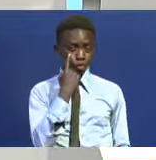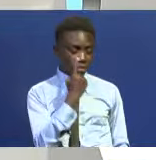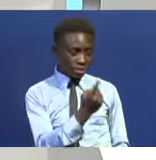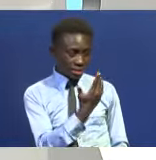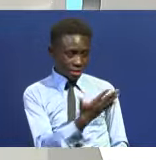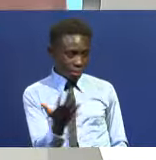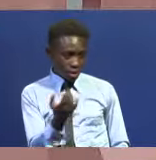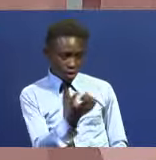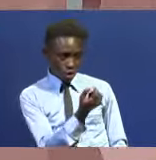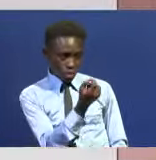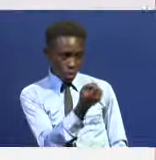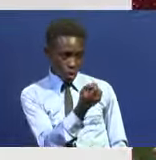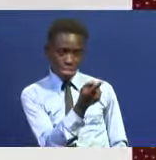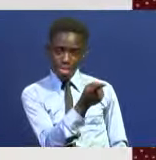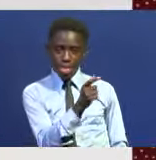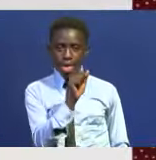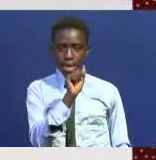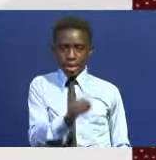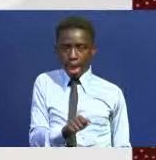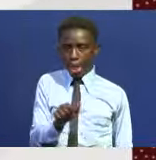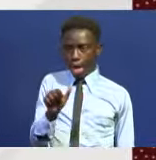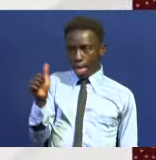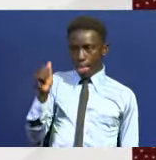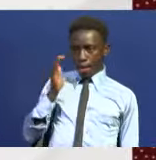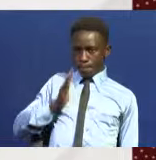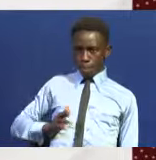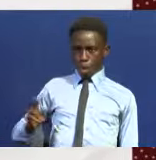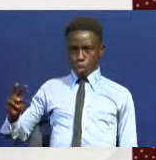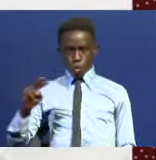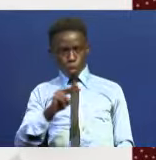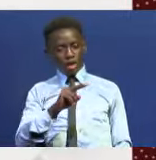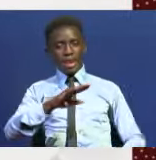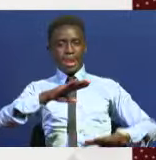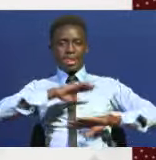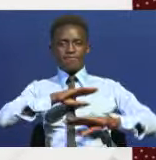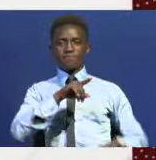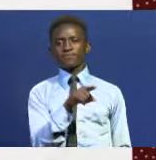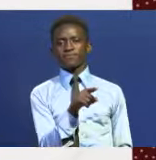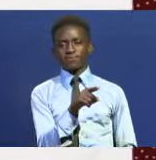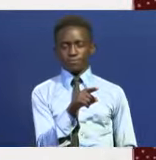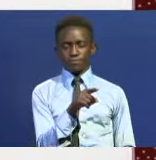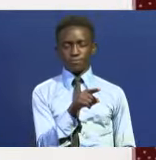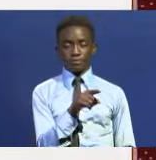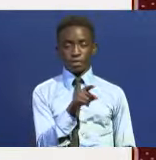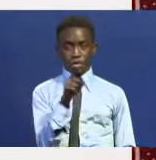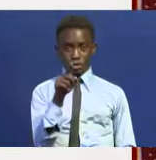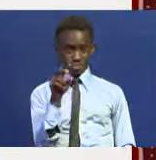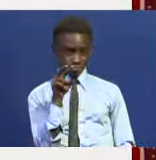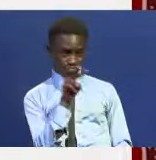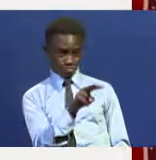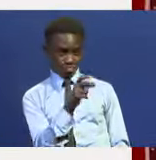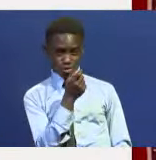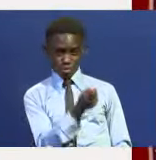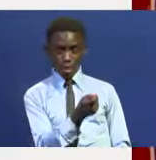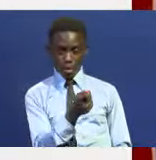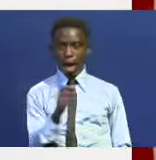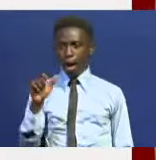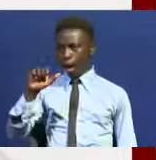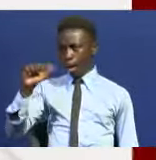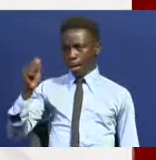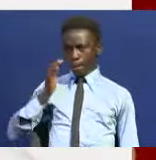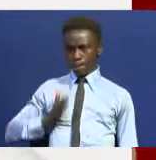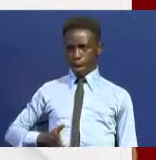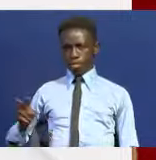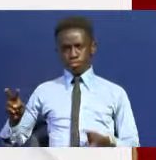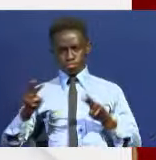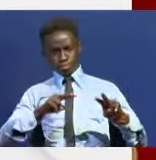haja ya mtu ambaye hana hitaji kubwa. Kitu tunachokiona kidogo kinaweza kutosheleza haja ya mtu ambaye hana